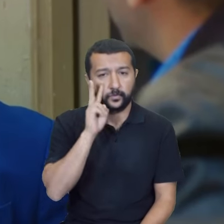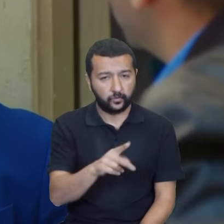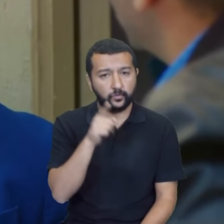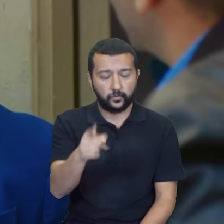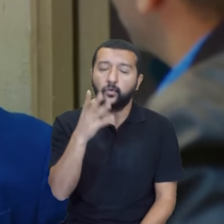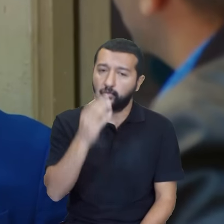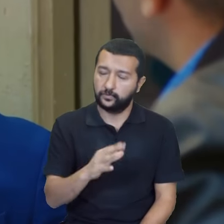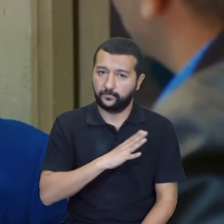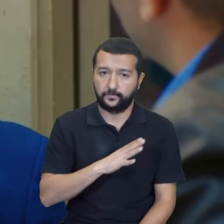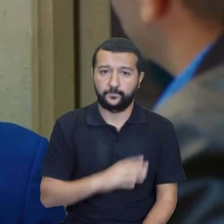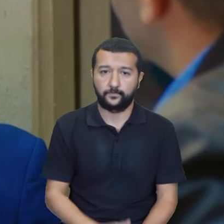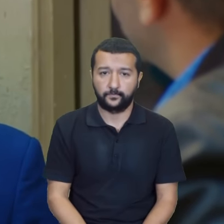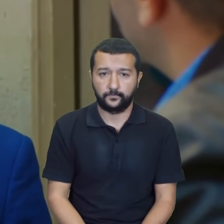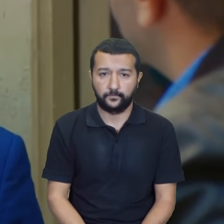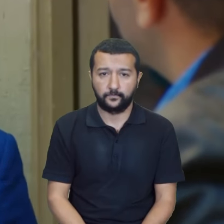Göreceksin bak, olacak.